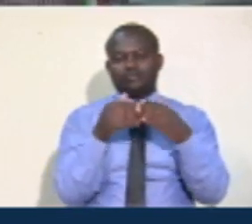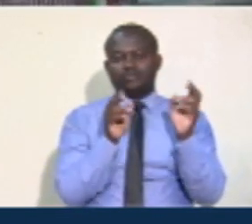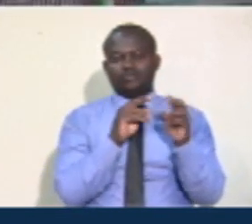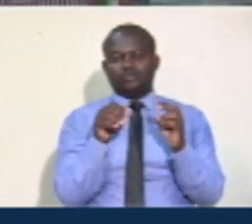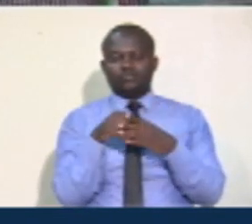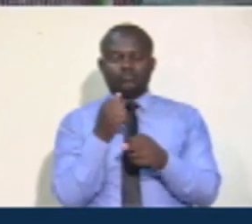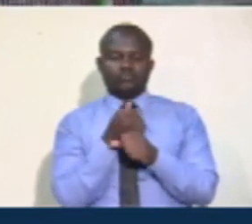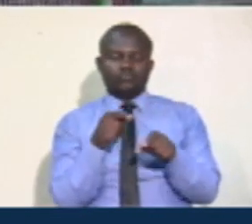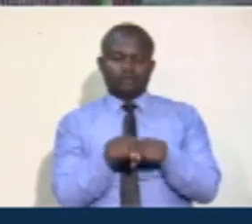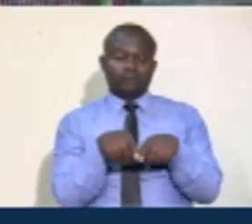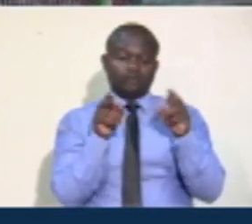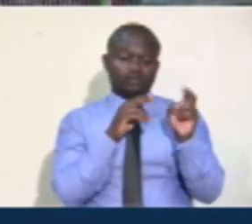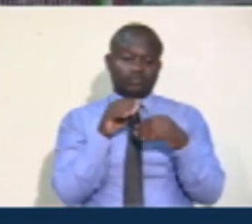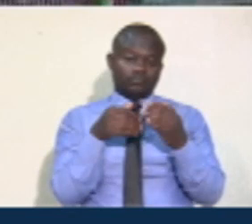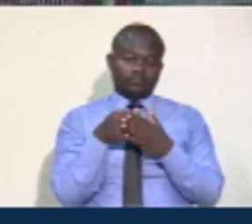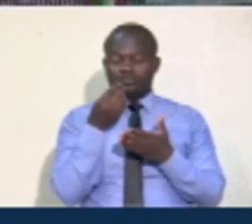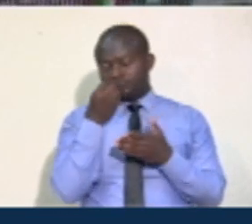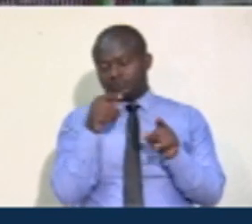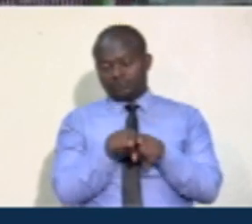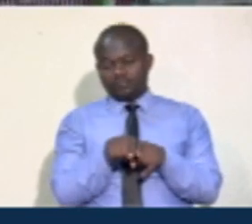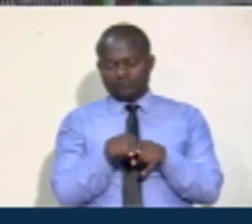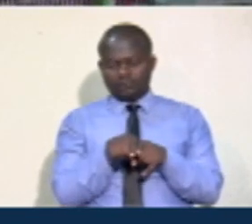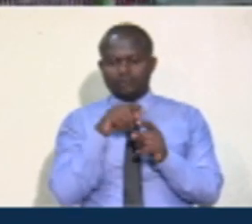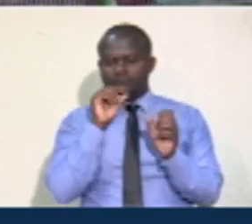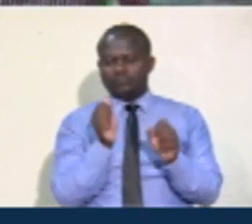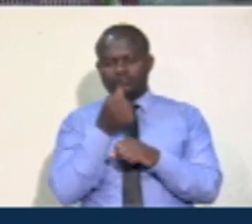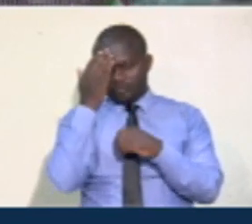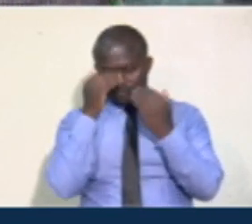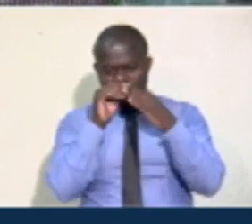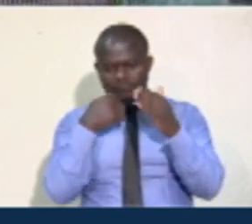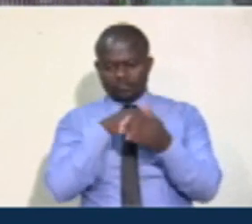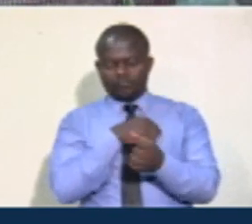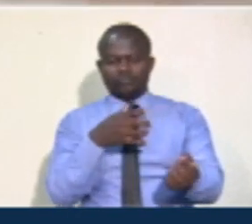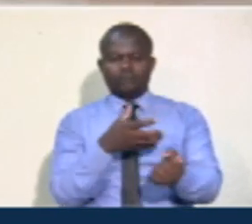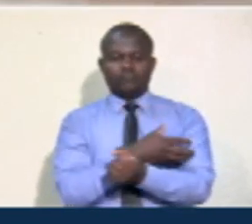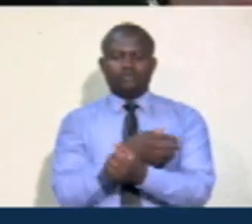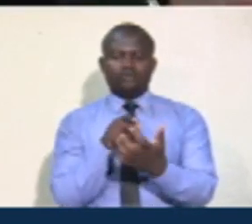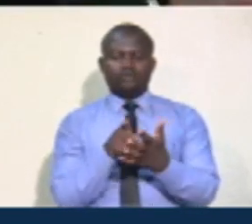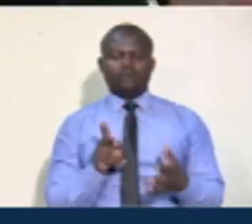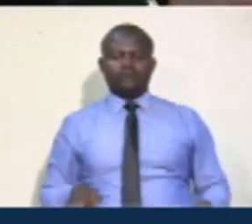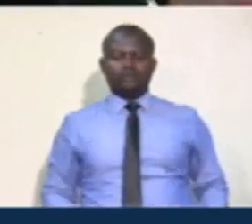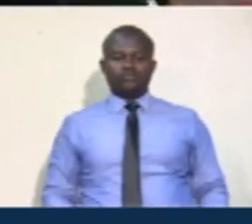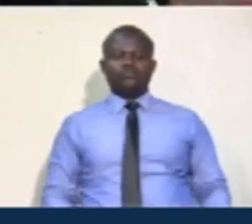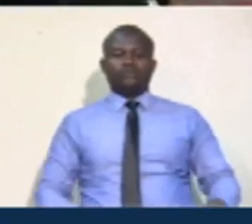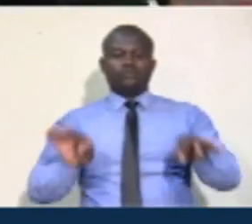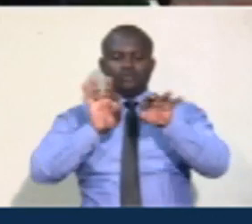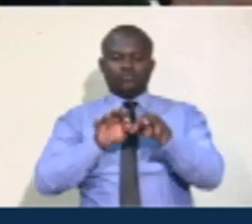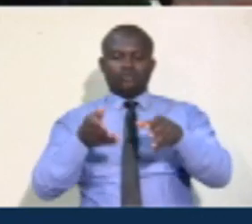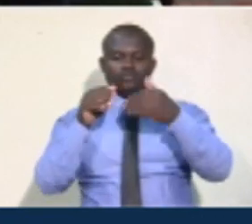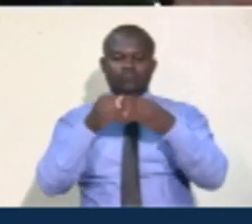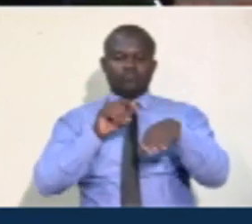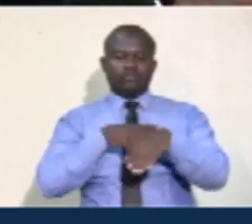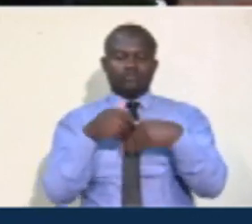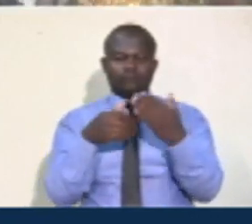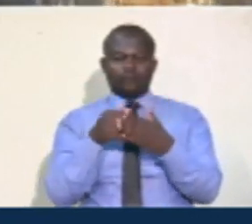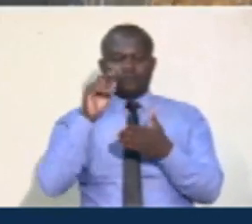wakoraga ugakomeza ukarya uko waryaga ntibyashoboka kuko ubushobozi bwo kugura buba bwaragabanutse ibiciro by'ibiribwa bizamutse mu gihe